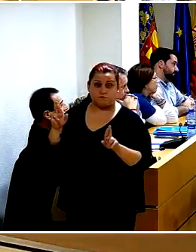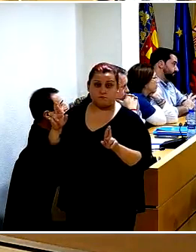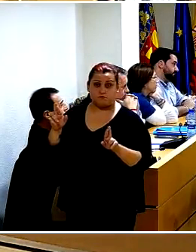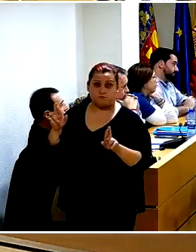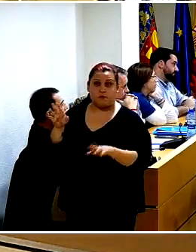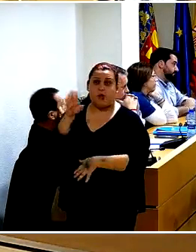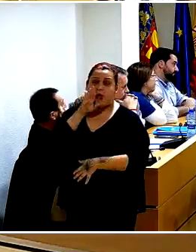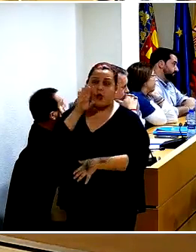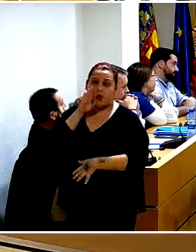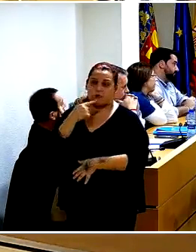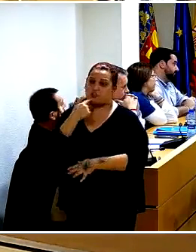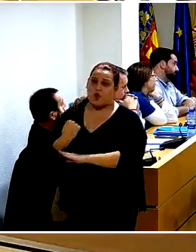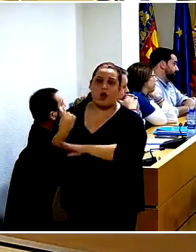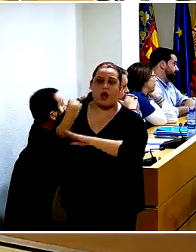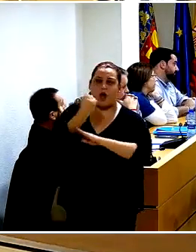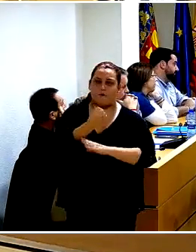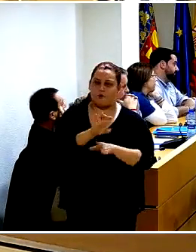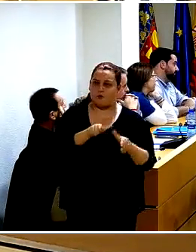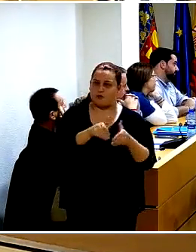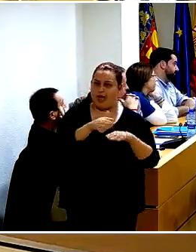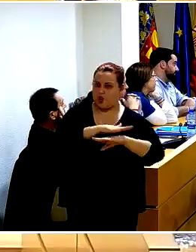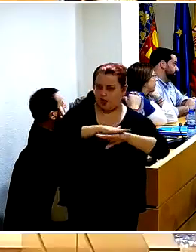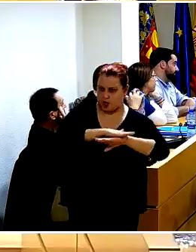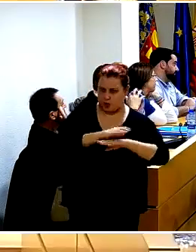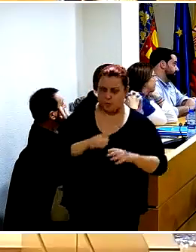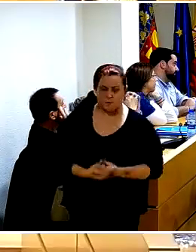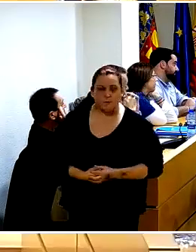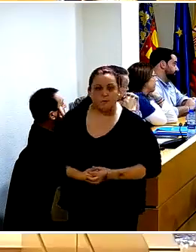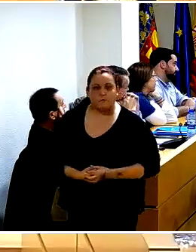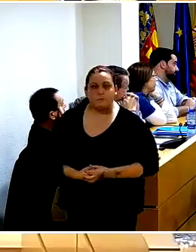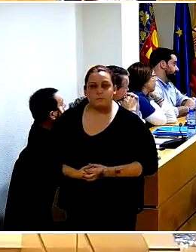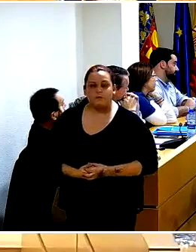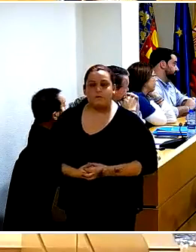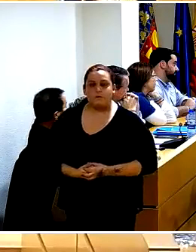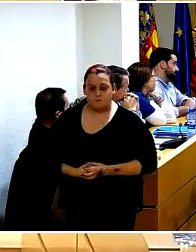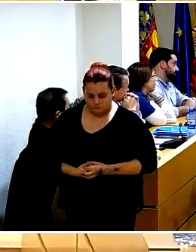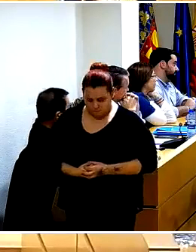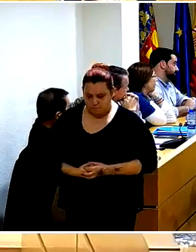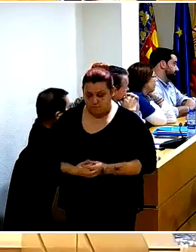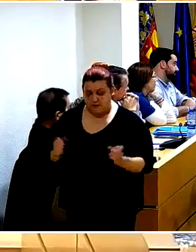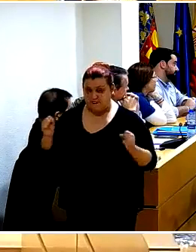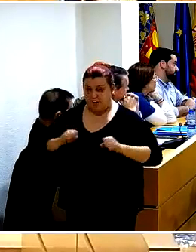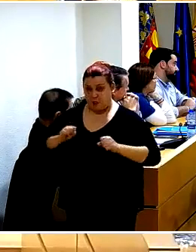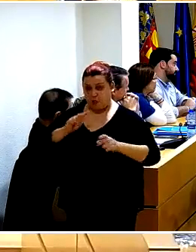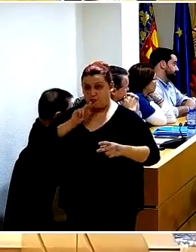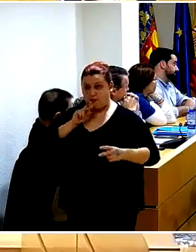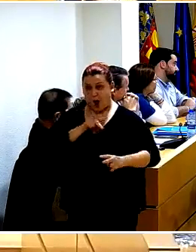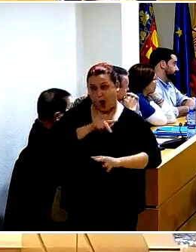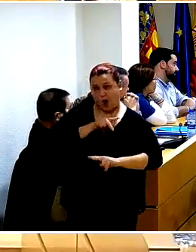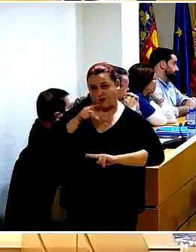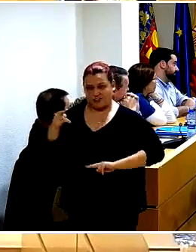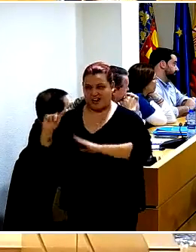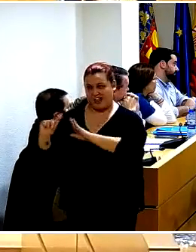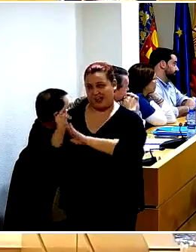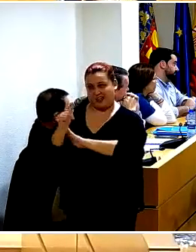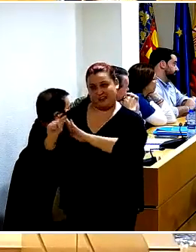Vale. Gràcies. Vale. Pues ara sí, Peval. Val, a veure, per contestar a la crítica fàcil